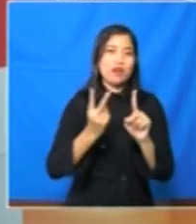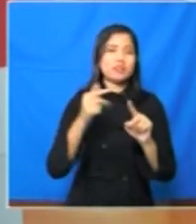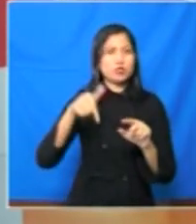19